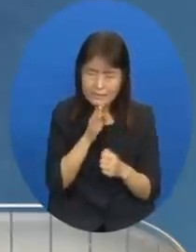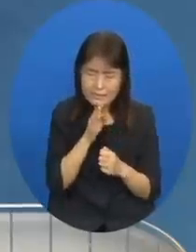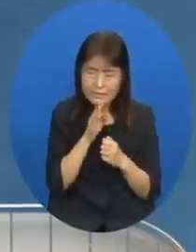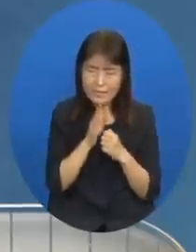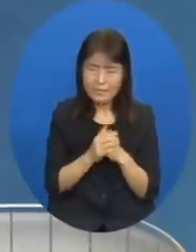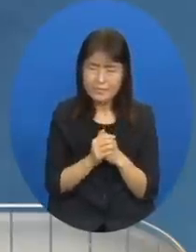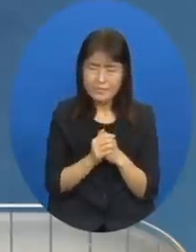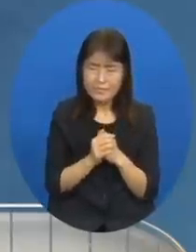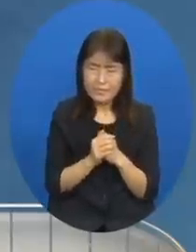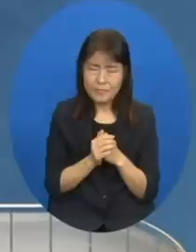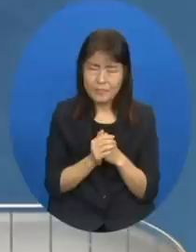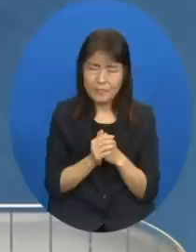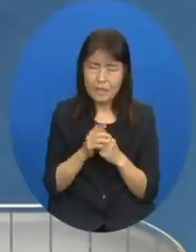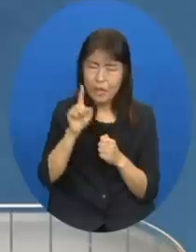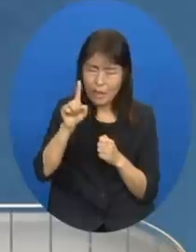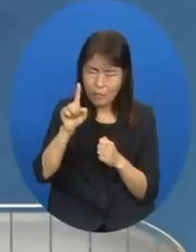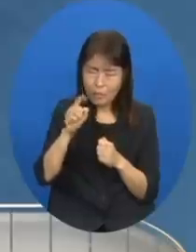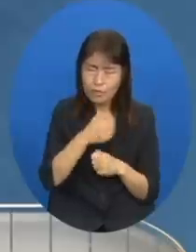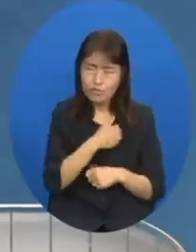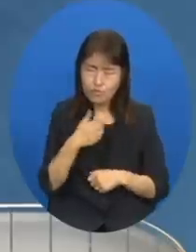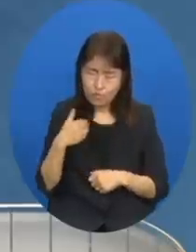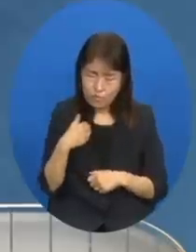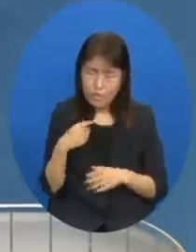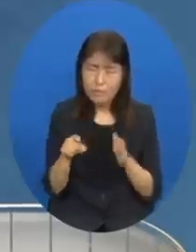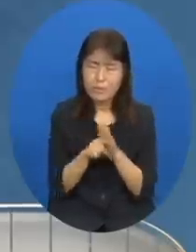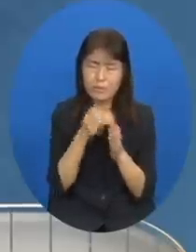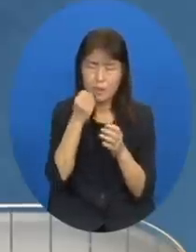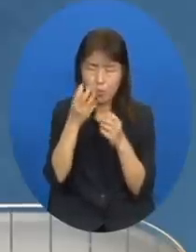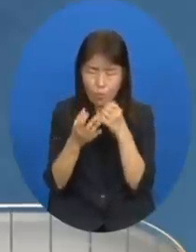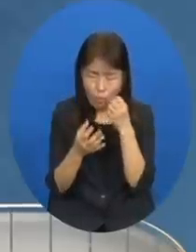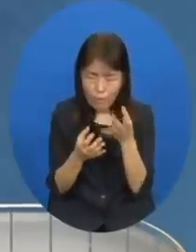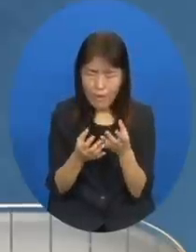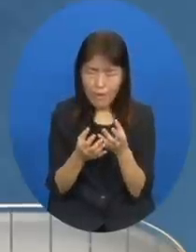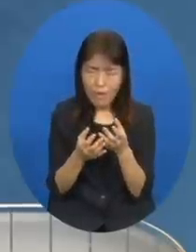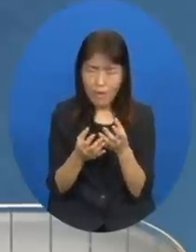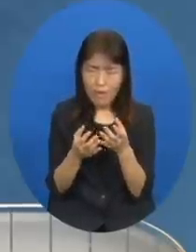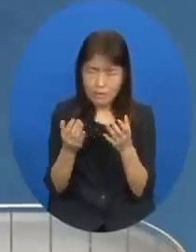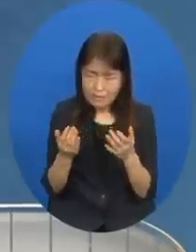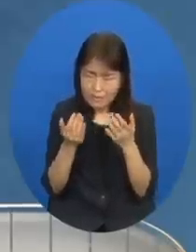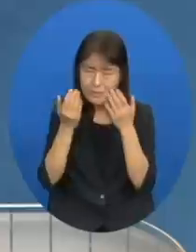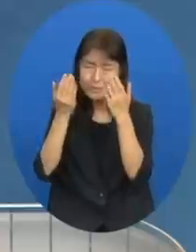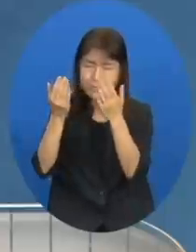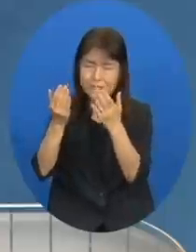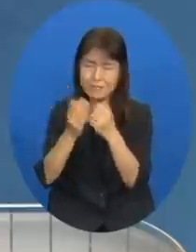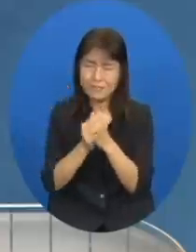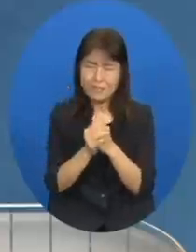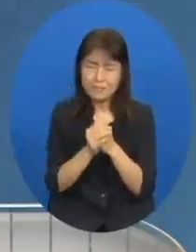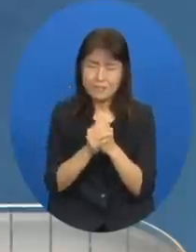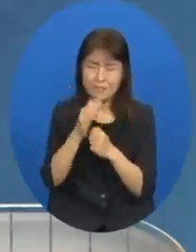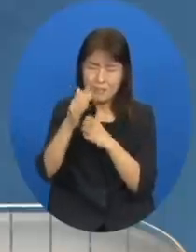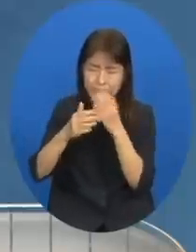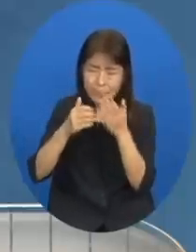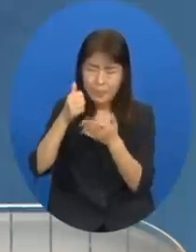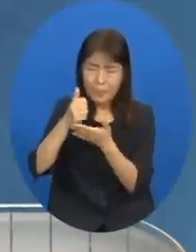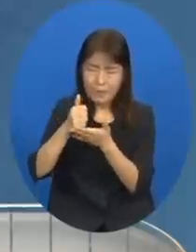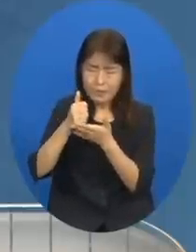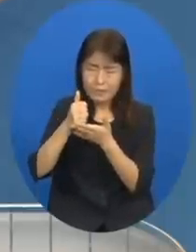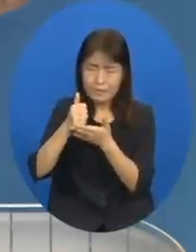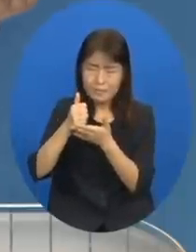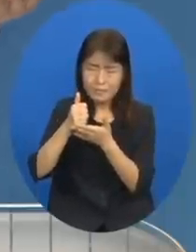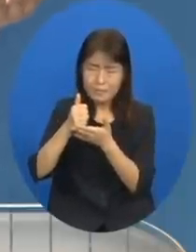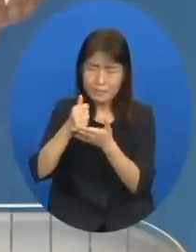한 분이면 충분하다는 우리의 믿음의 고백 주님께 올려 드렸습니다 하나님 오늘